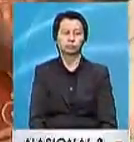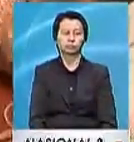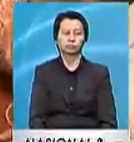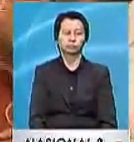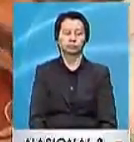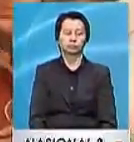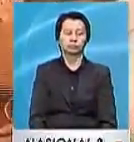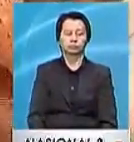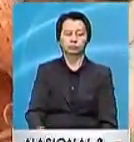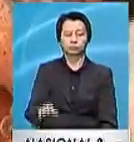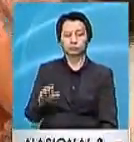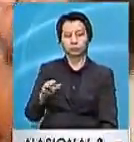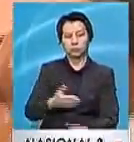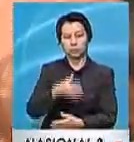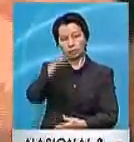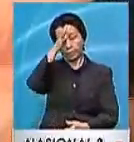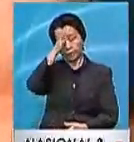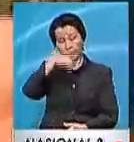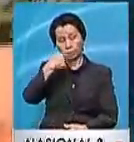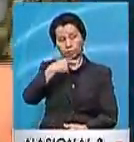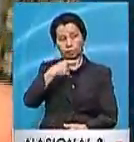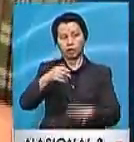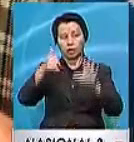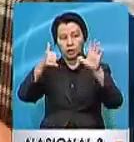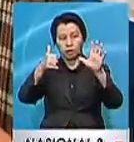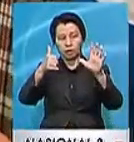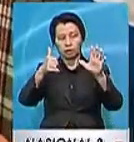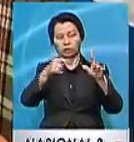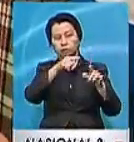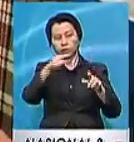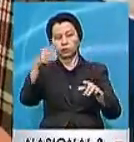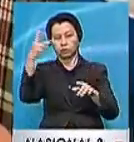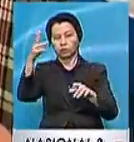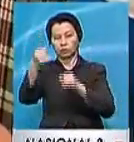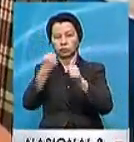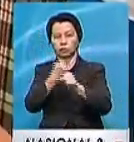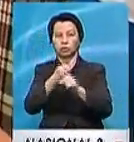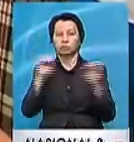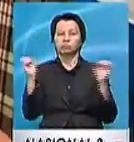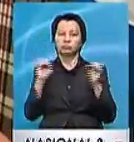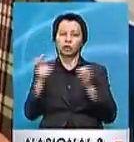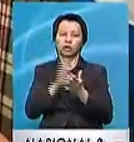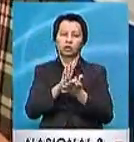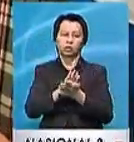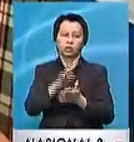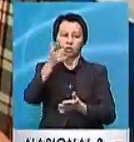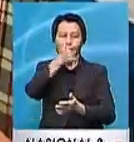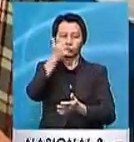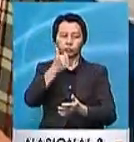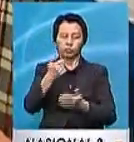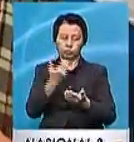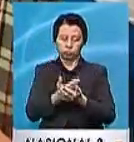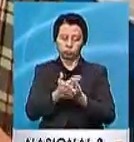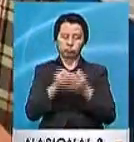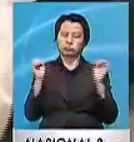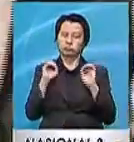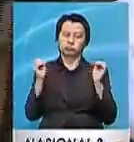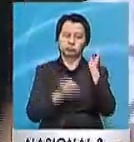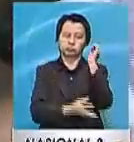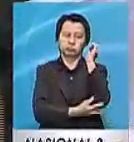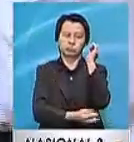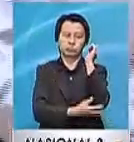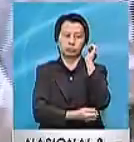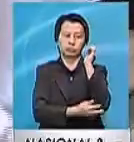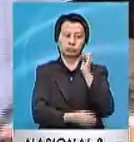Menurut Abdul Wahab, 6 anaknya yang berumur 6 hingga 16 tahun tidak bersekolah kerana kesempitan hidup yang dihadapinya.